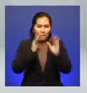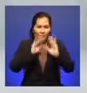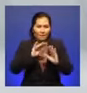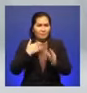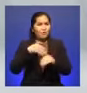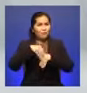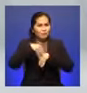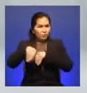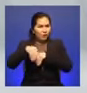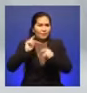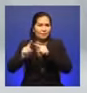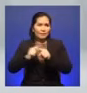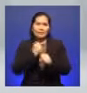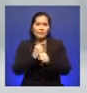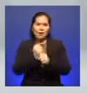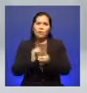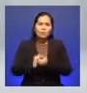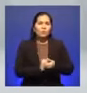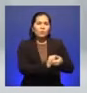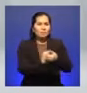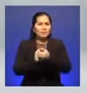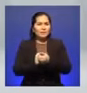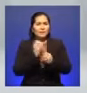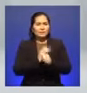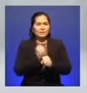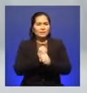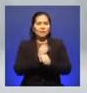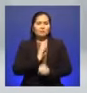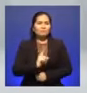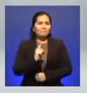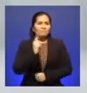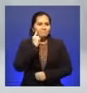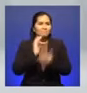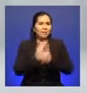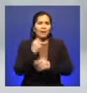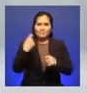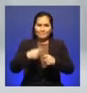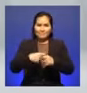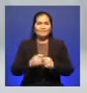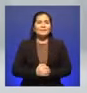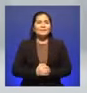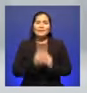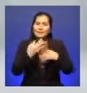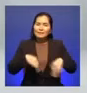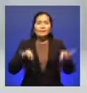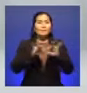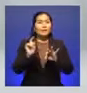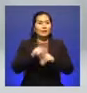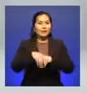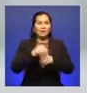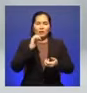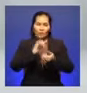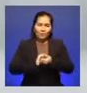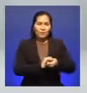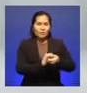าจับมือกันดำเนินงานนะคะทำภาคส่วนเดียวคงจะไม่สามารถสำเร็จได้เพราะฉะนั้นความร่วมมือที่เกิดขึ้นจ